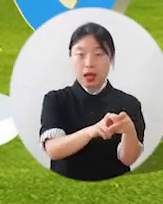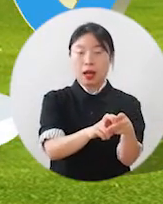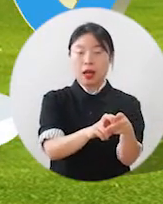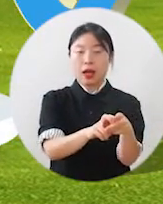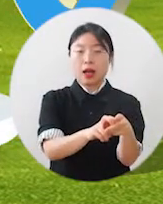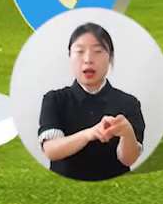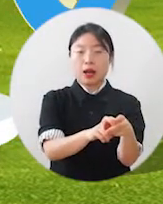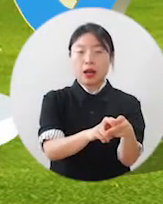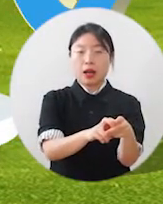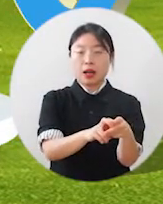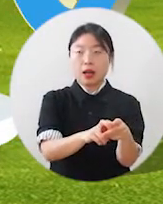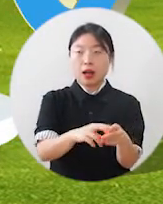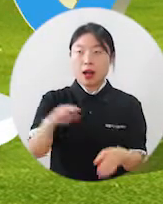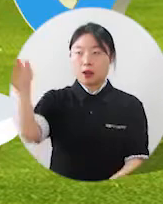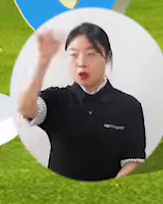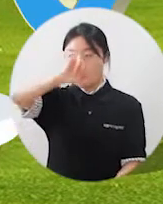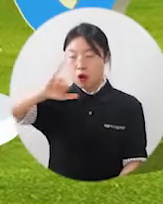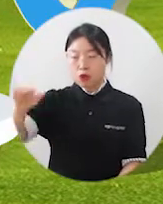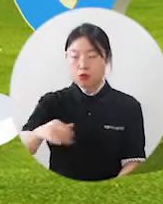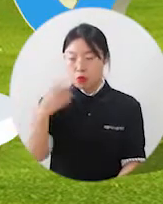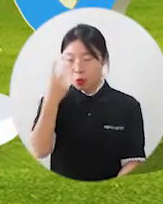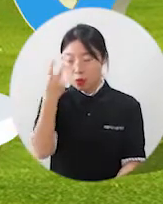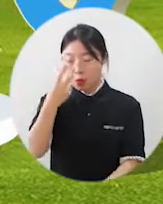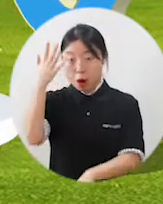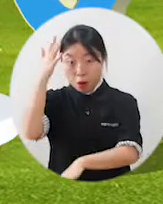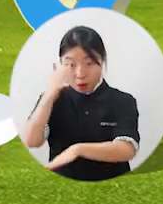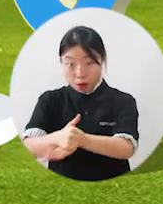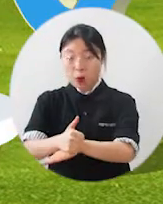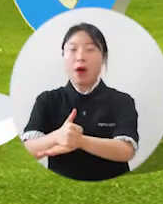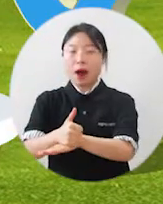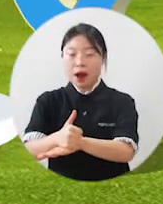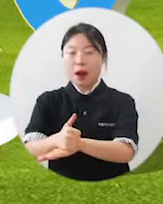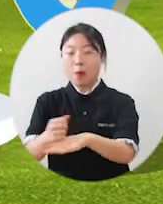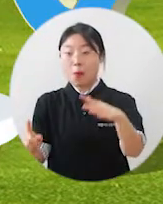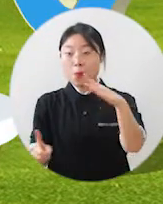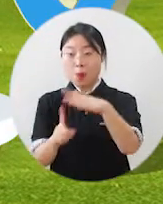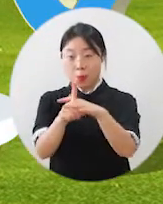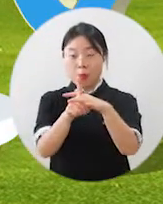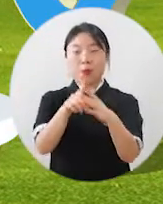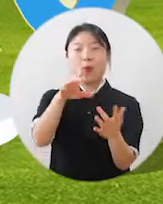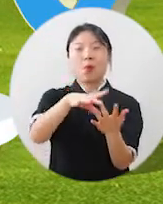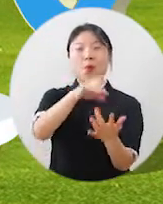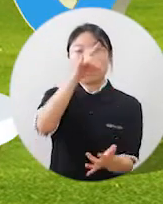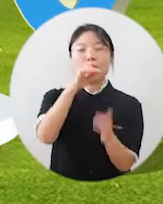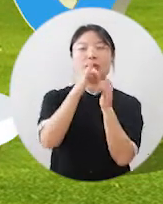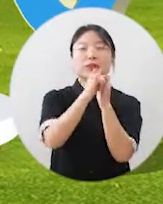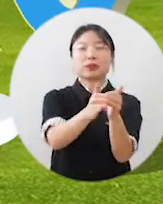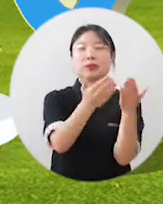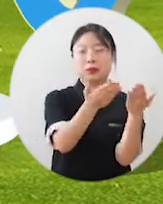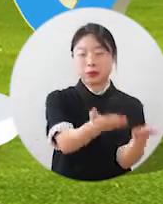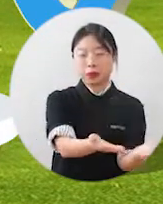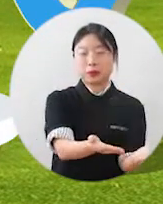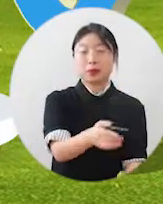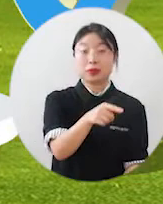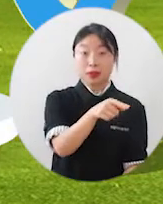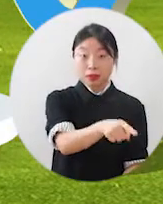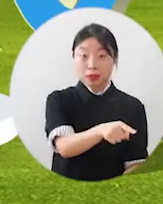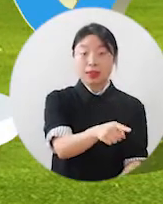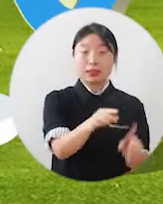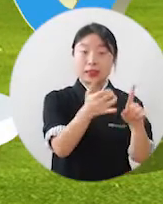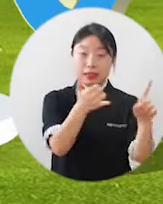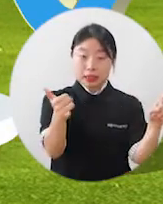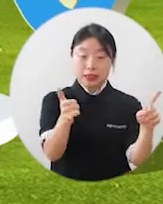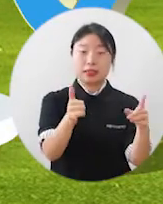기여한 공로로 중소벤처기업부 장관 표창을 수상했습니다. 의왕시 1인 창조기업 지원센터는